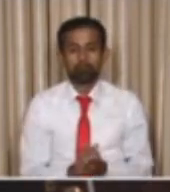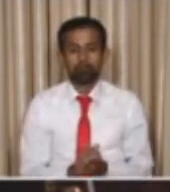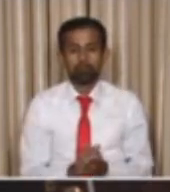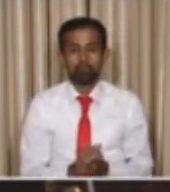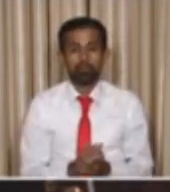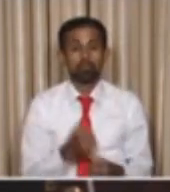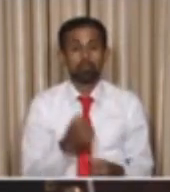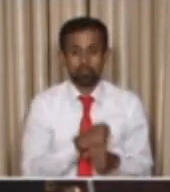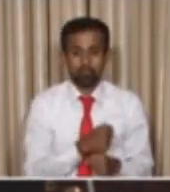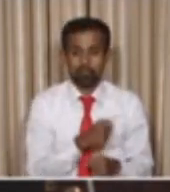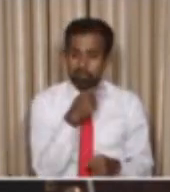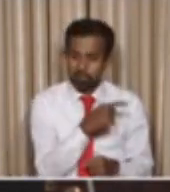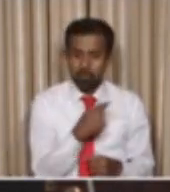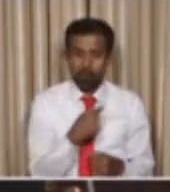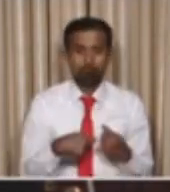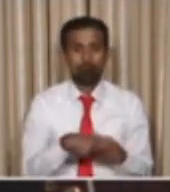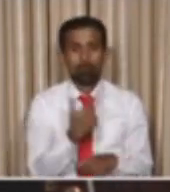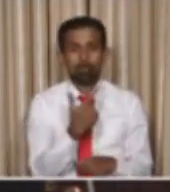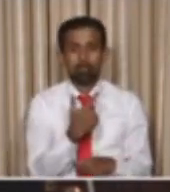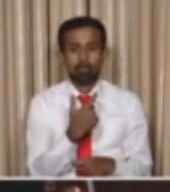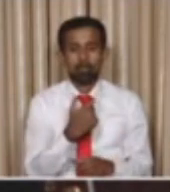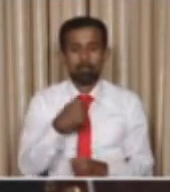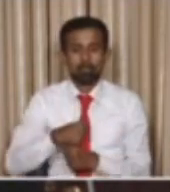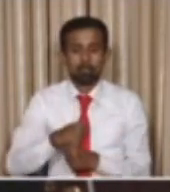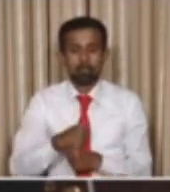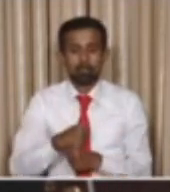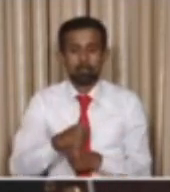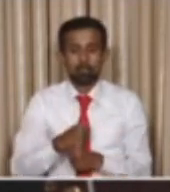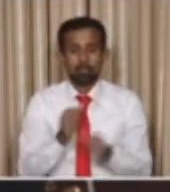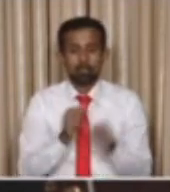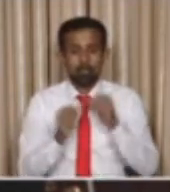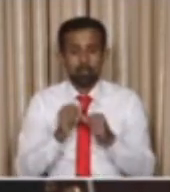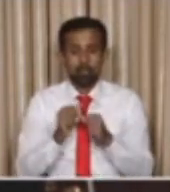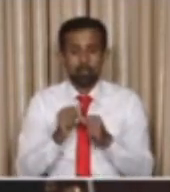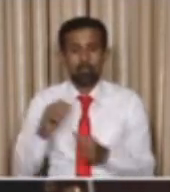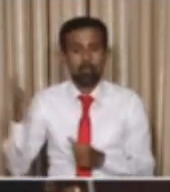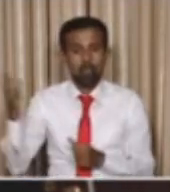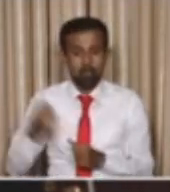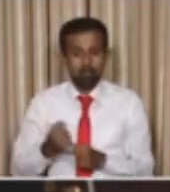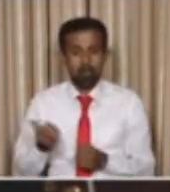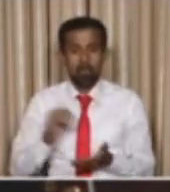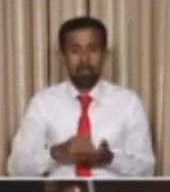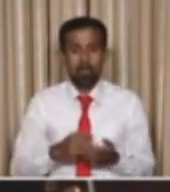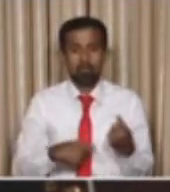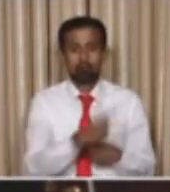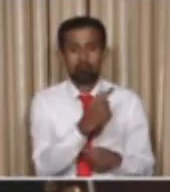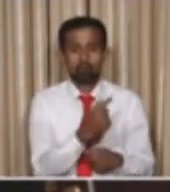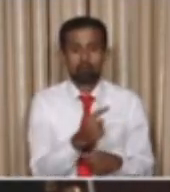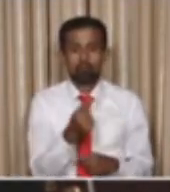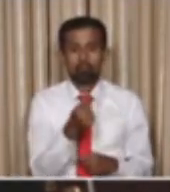ආපහු විකුණනවා රජයටම නැත්නම් රාජ්‍ය ඖෂධ නීතික සංස්ථාවෙන් ලබාගෙන නැවත විකුණනවා